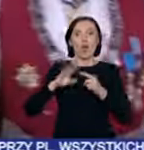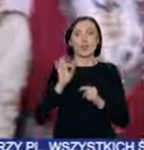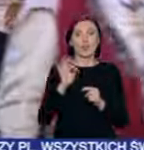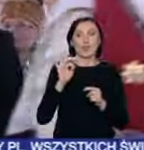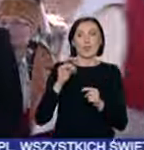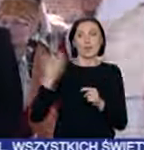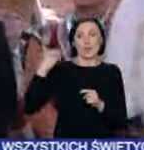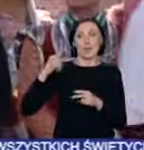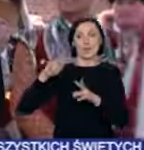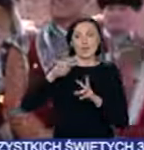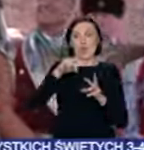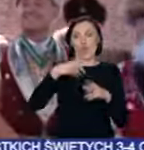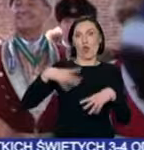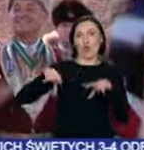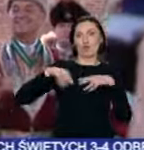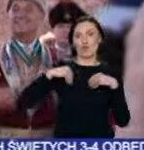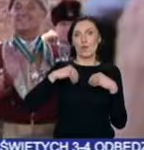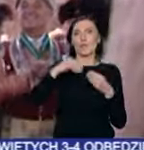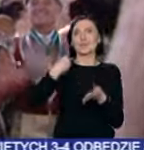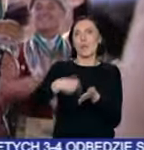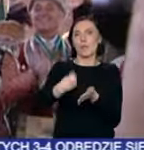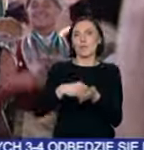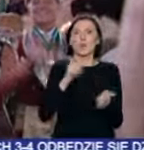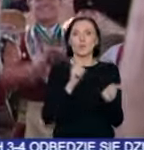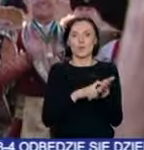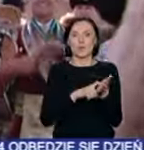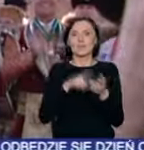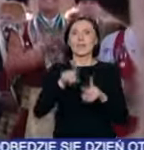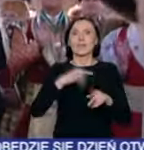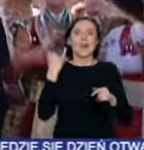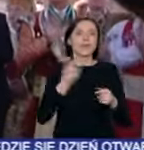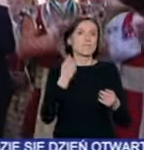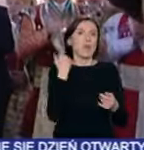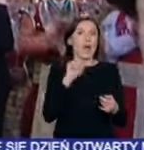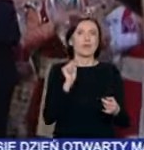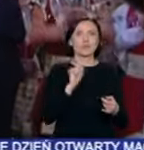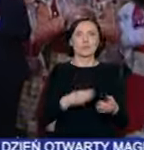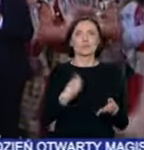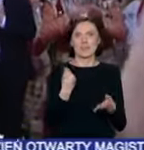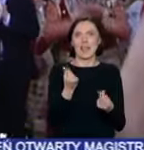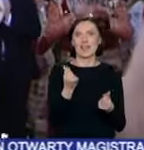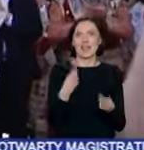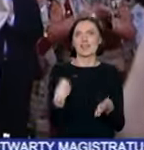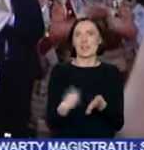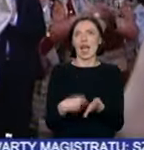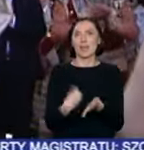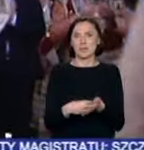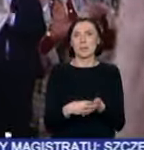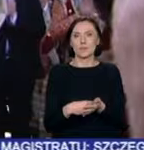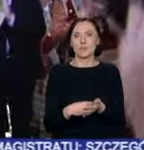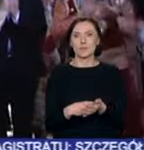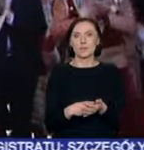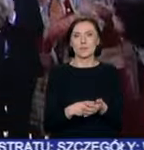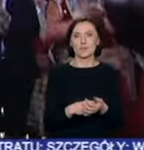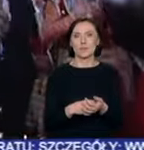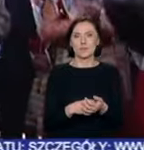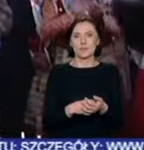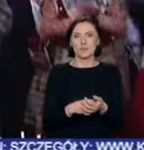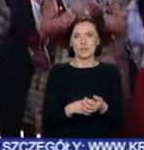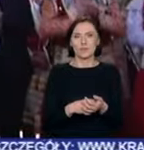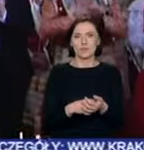poprzednika przejął srebrnego kura, symbol władzy i najcenniejszy skarb bractwa od XVI wieku. Dostał też przydomek.